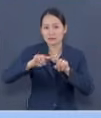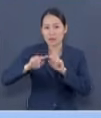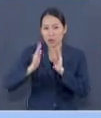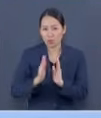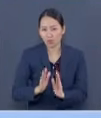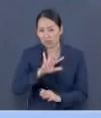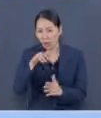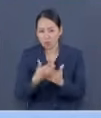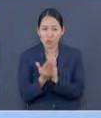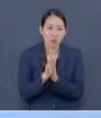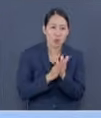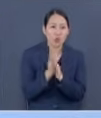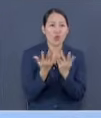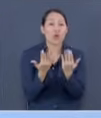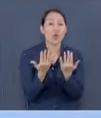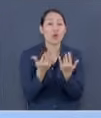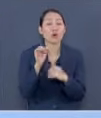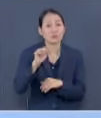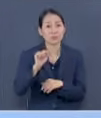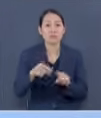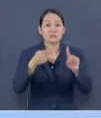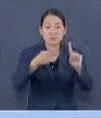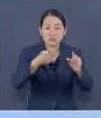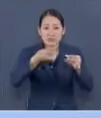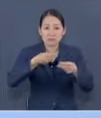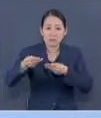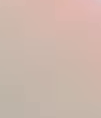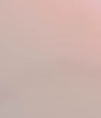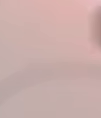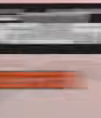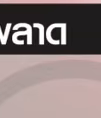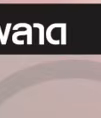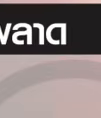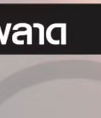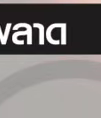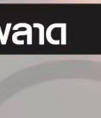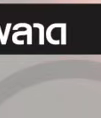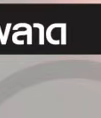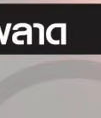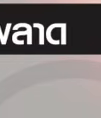ไปยื่นหนังสือบ้างนะฮะ10นิ้วผมกับคุณนุ่นไม่พอแล้วนะฮะเพียบฮะตอนนี้ครับผม